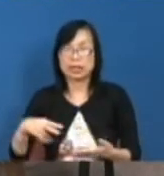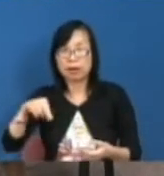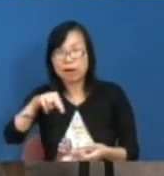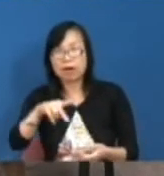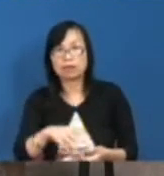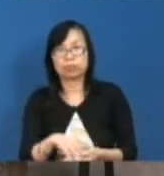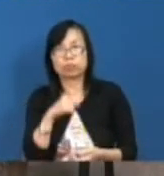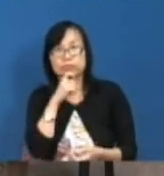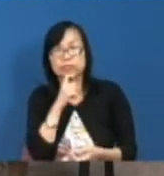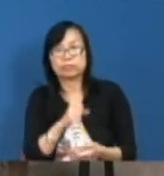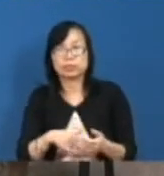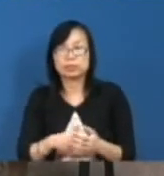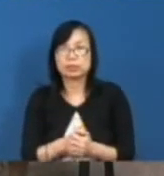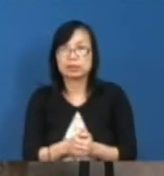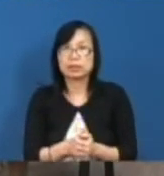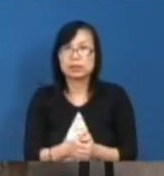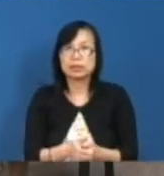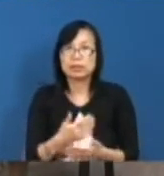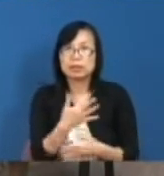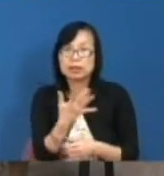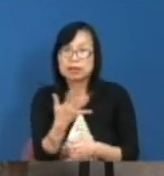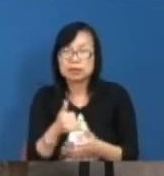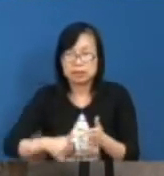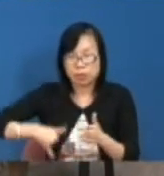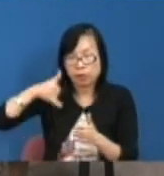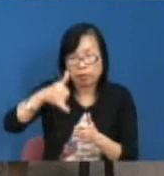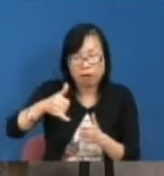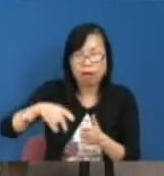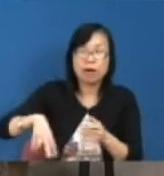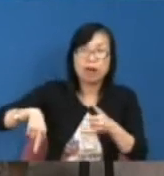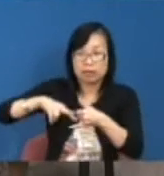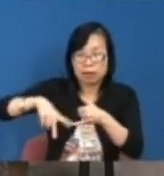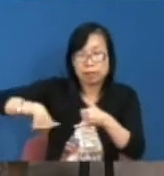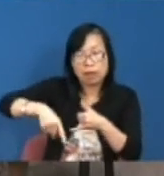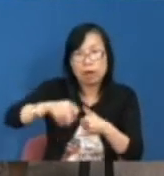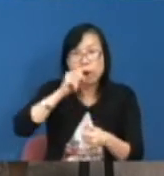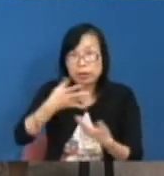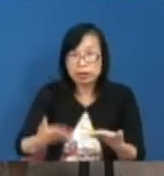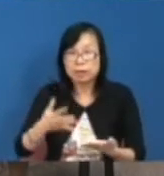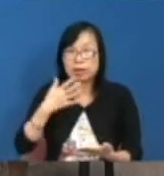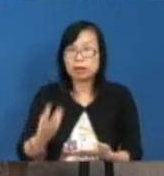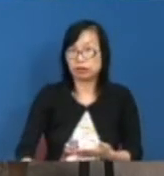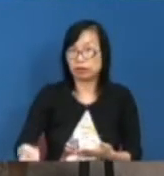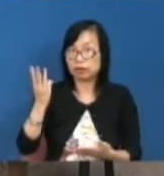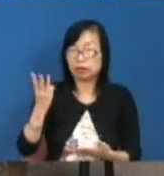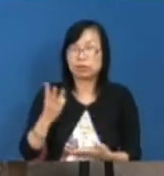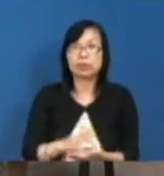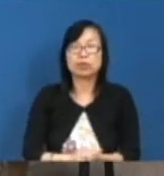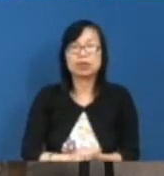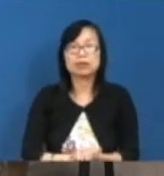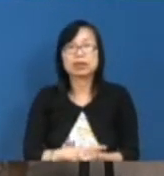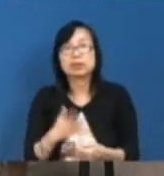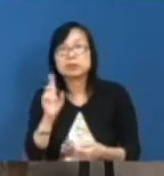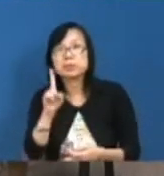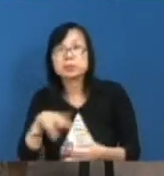咗半場啦。 嗯。 不過幾時入個波？他話咩已經贏咗噶啦喎，喺佢識英明嗰度底下，咁所以其